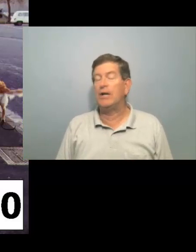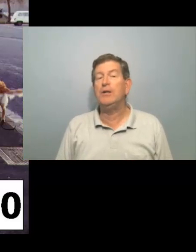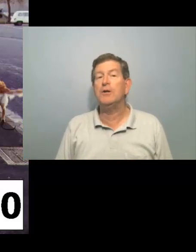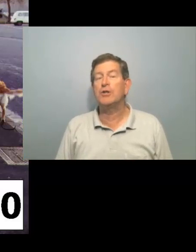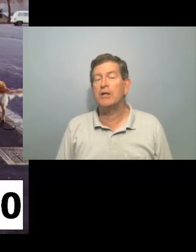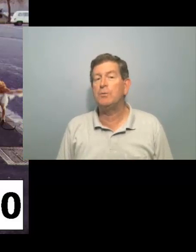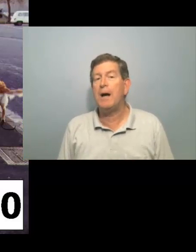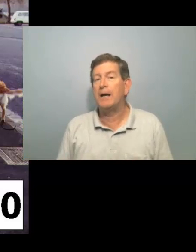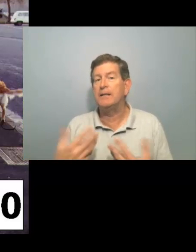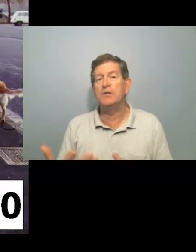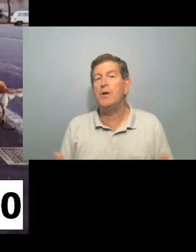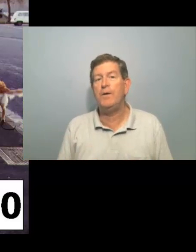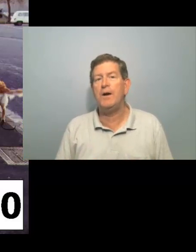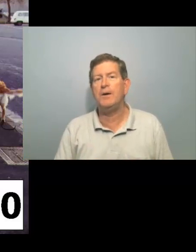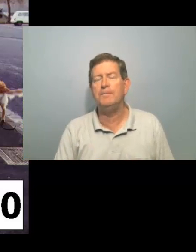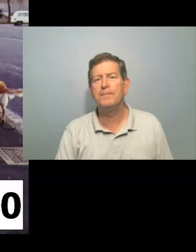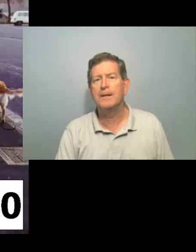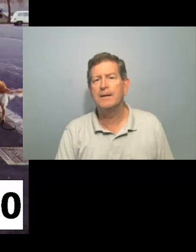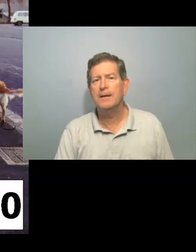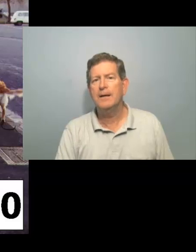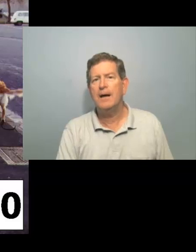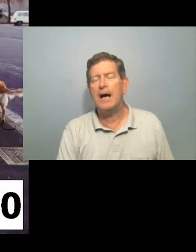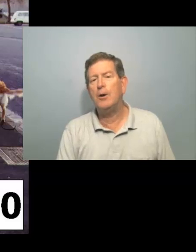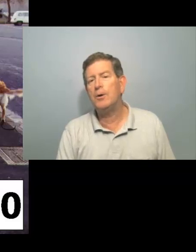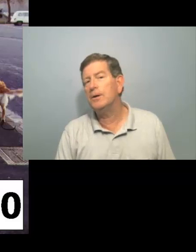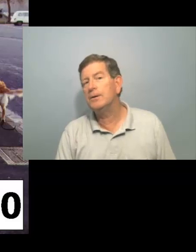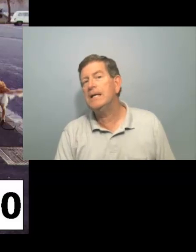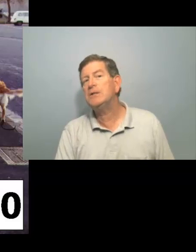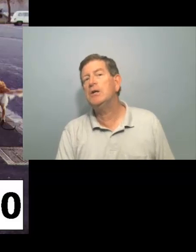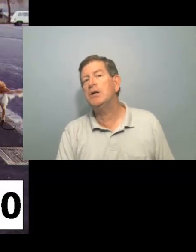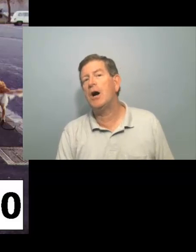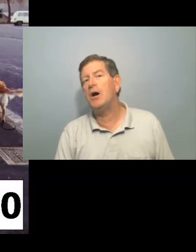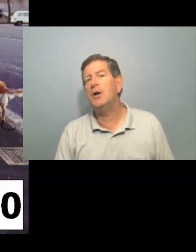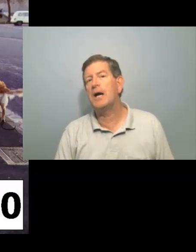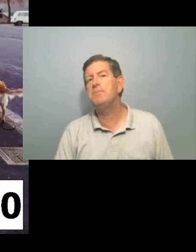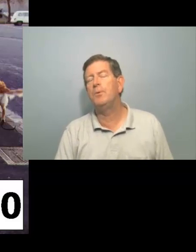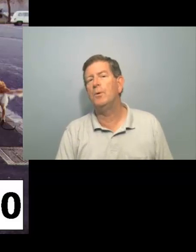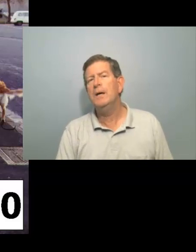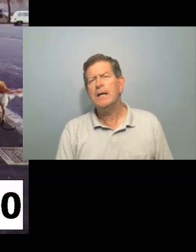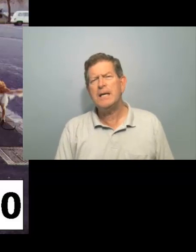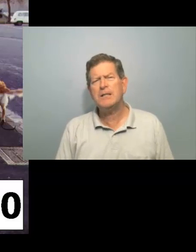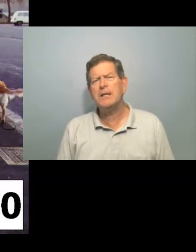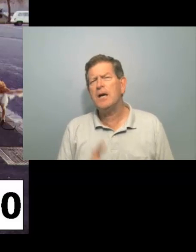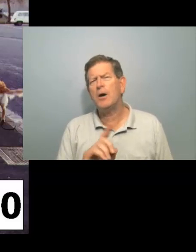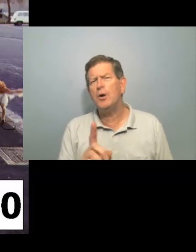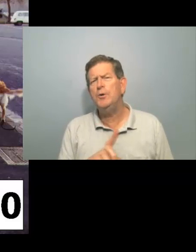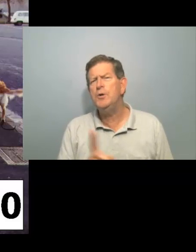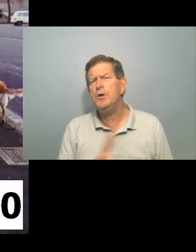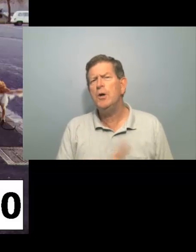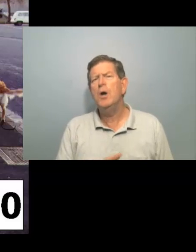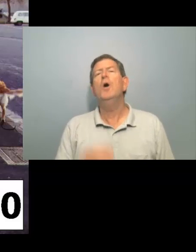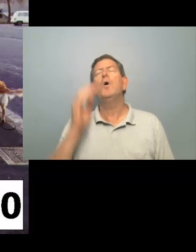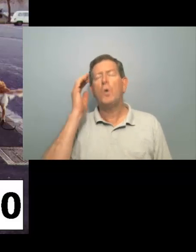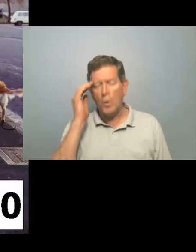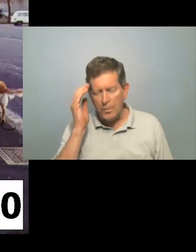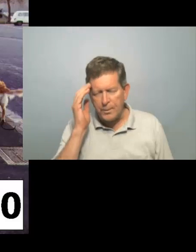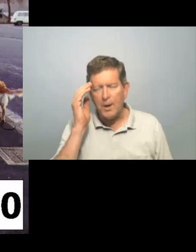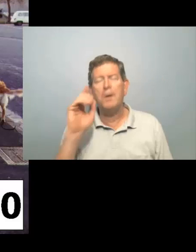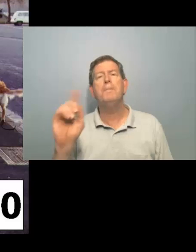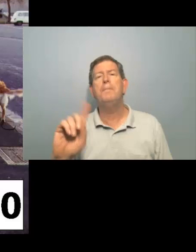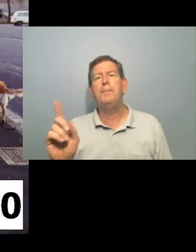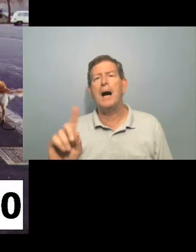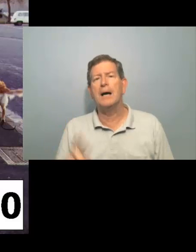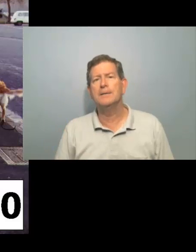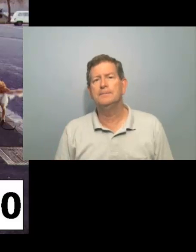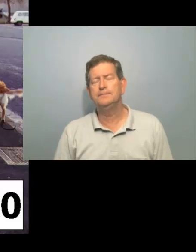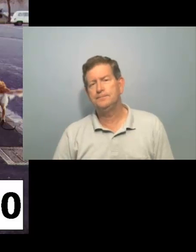à 7 heures chaque soir, à 19h. Alors, qu'est-ce que Carole répond? Qu'est-ce que Carole ne